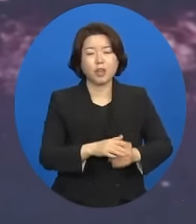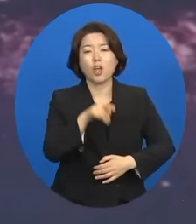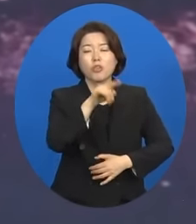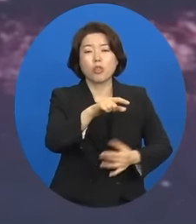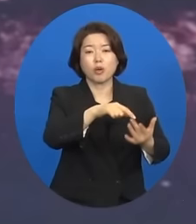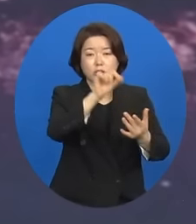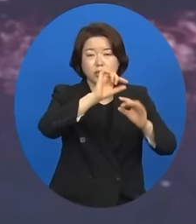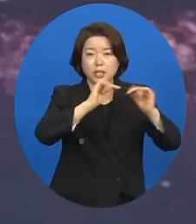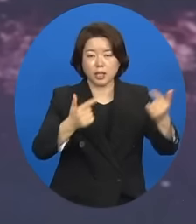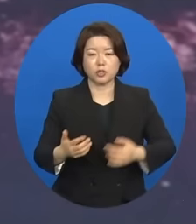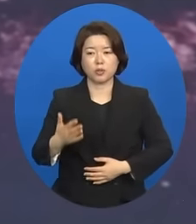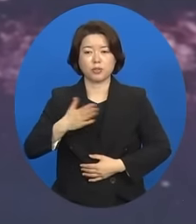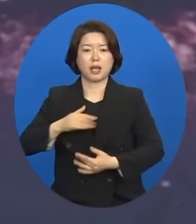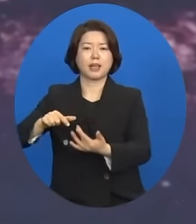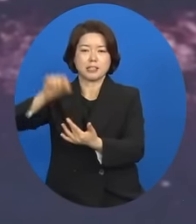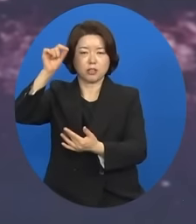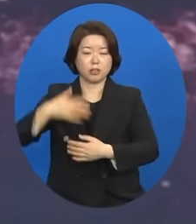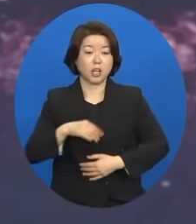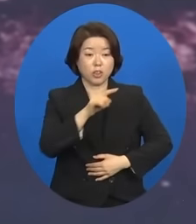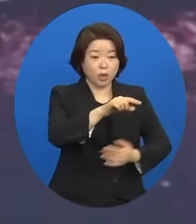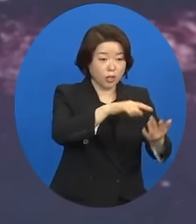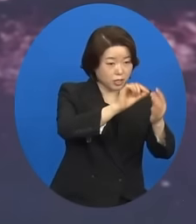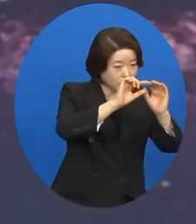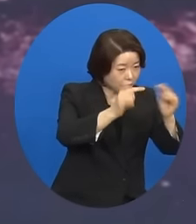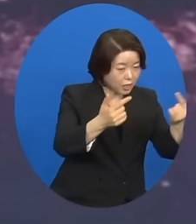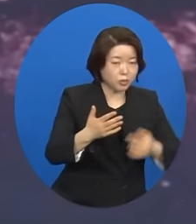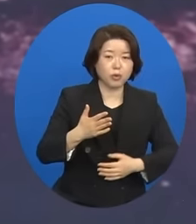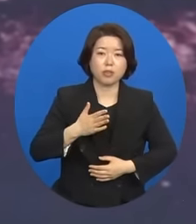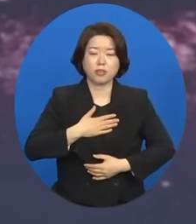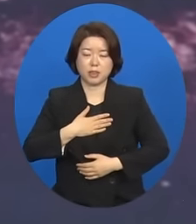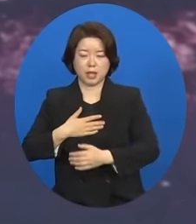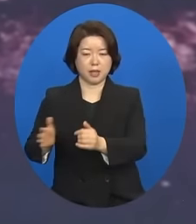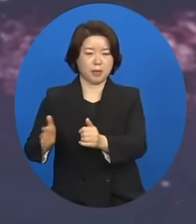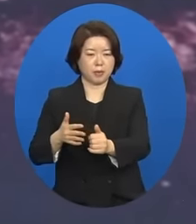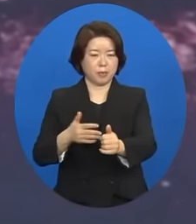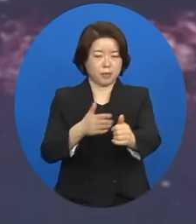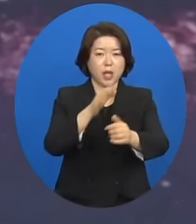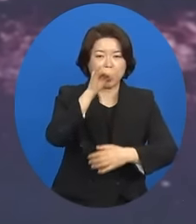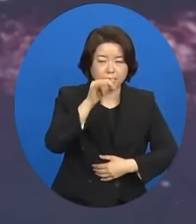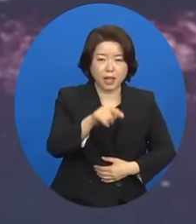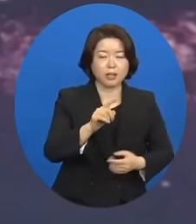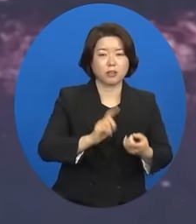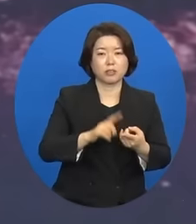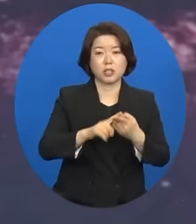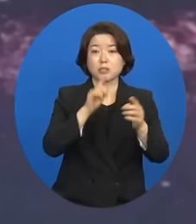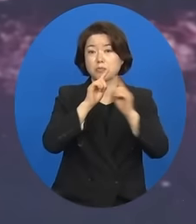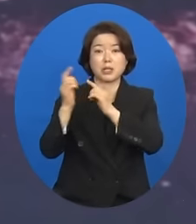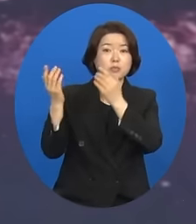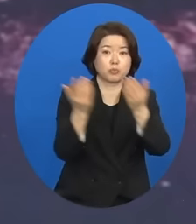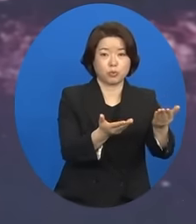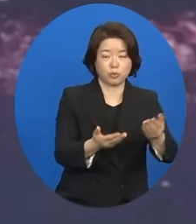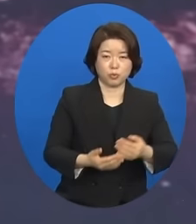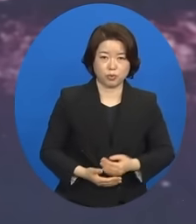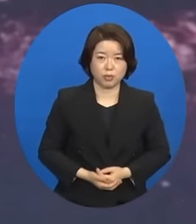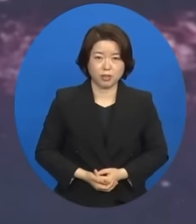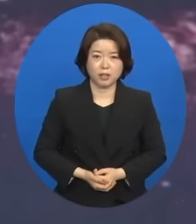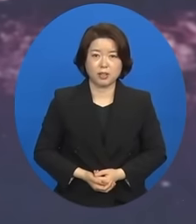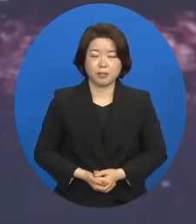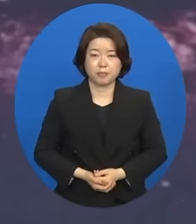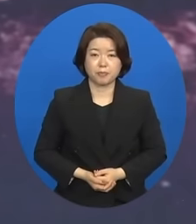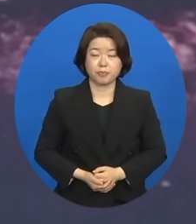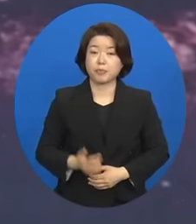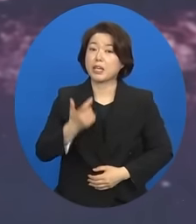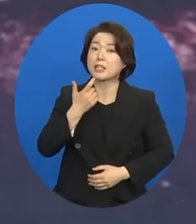선택이 아니고 나의 선택이고 너의 선택이 아니라 나의 섭리가 있다는 것을 말씀을 하는 거예요 자 뭐냐면